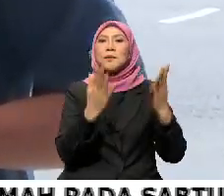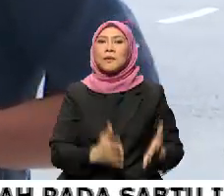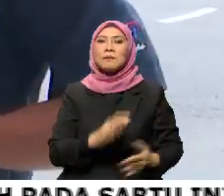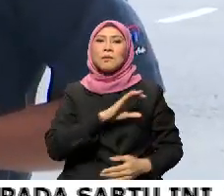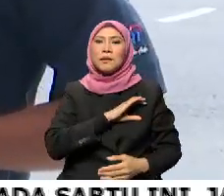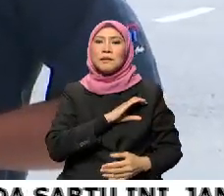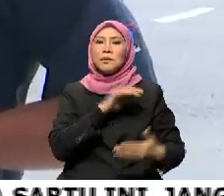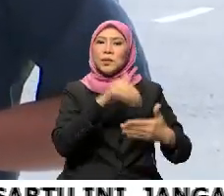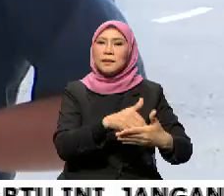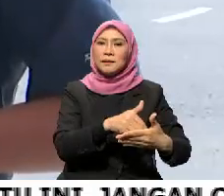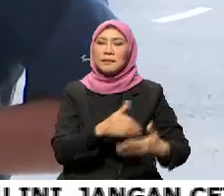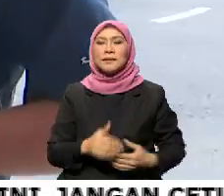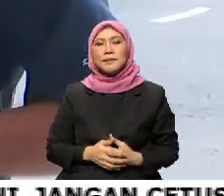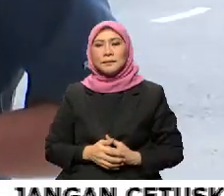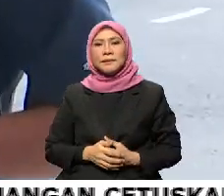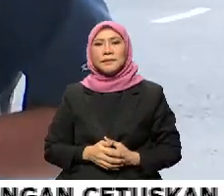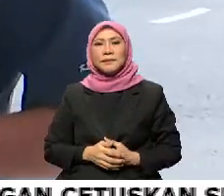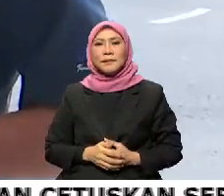ini? Okey, setakat